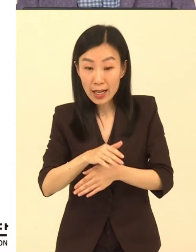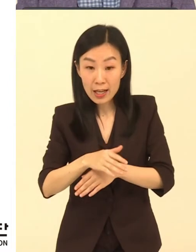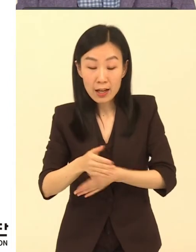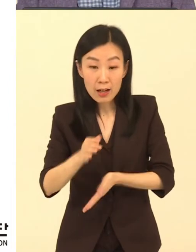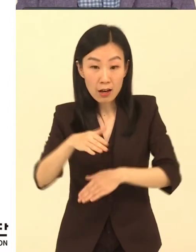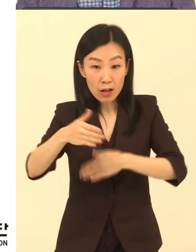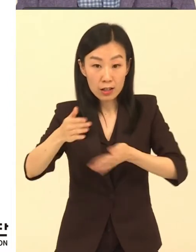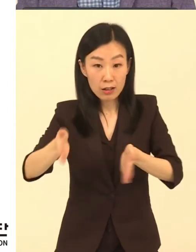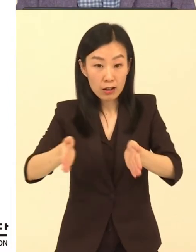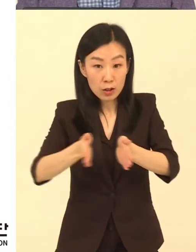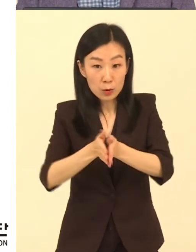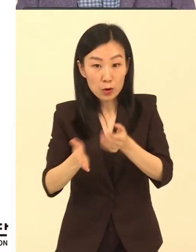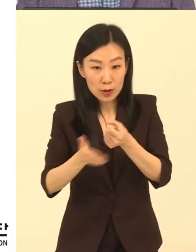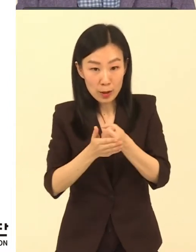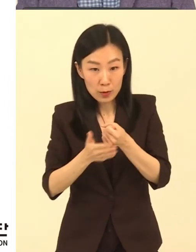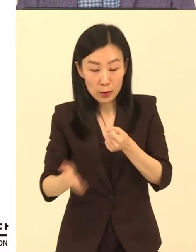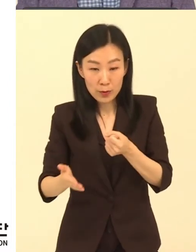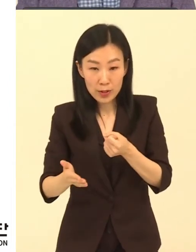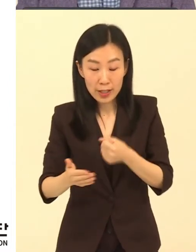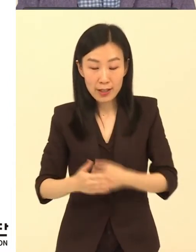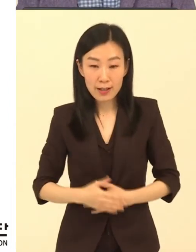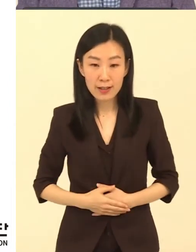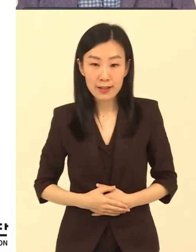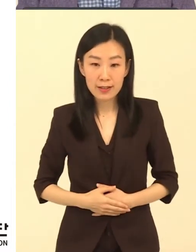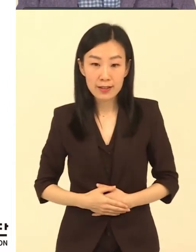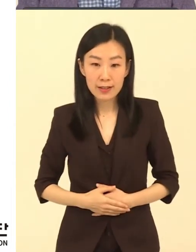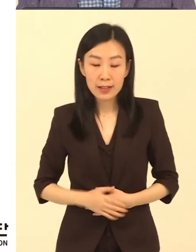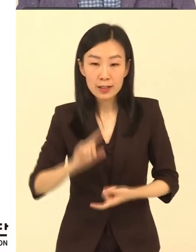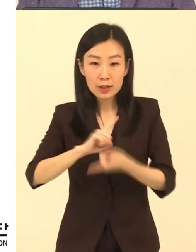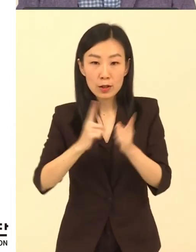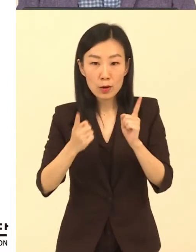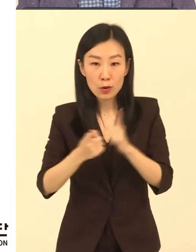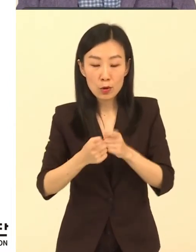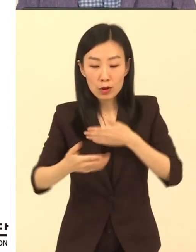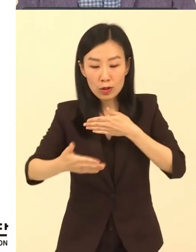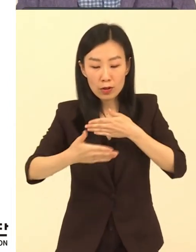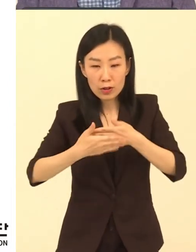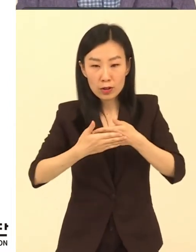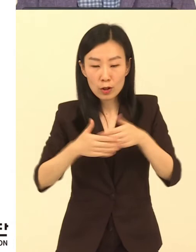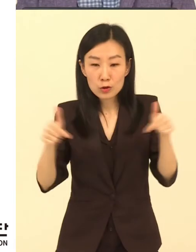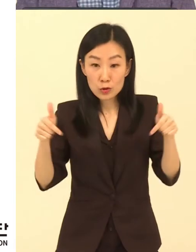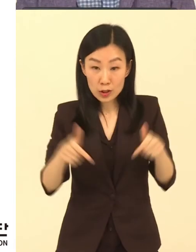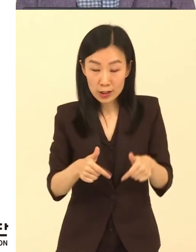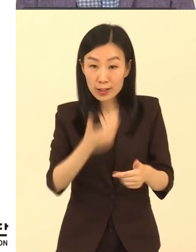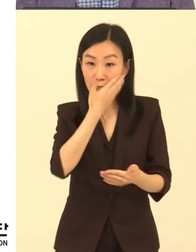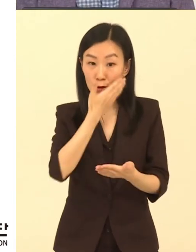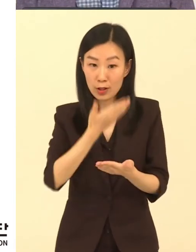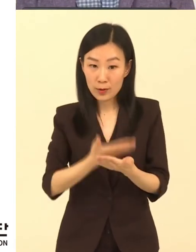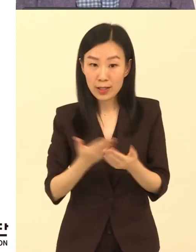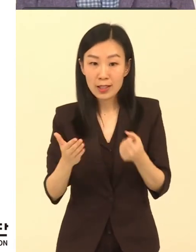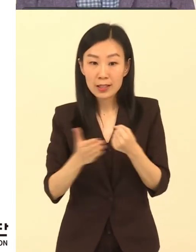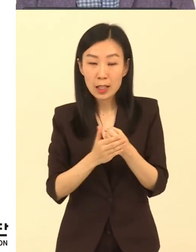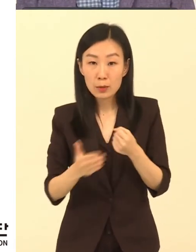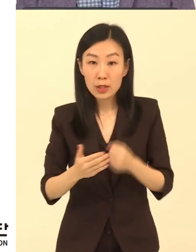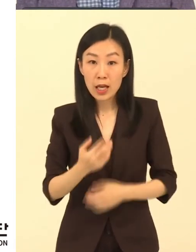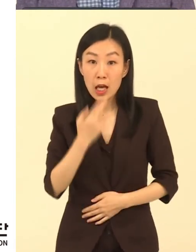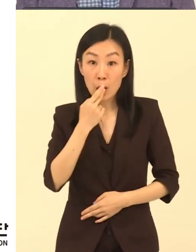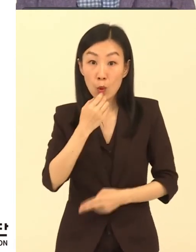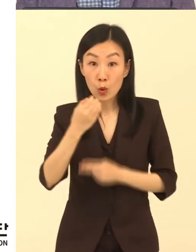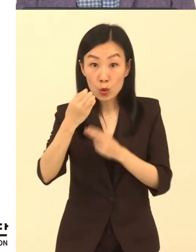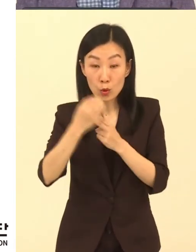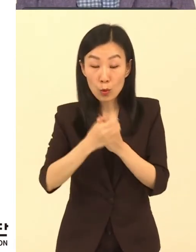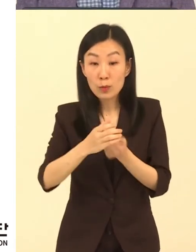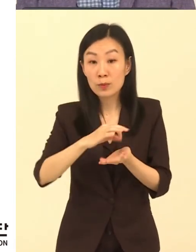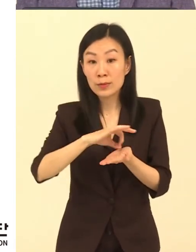줄이기 위해서는 피부 대 피부 접촉을 줄이는 것이 중요합니다. 따라서 콘돔 사용으로 어느